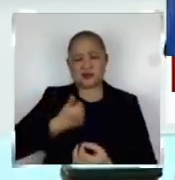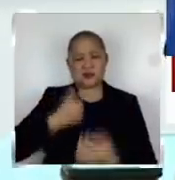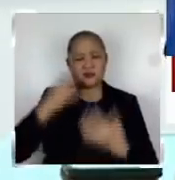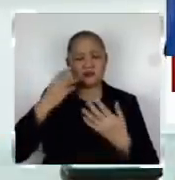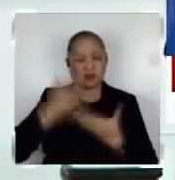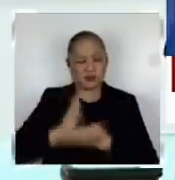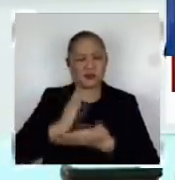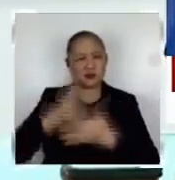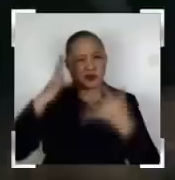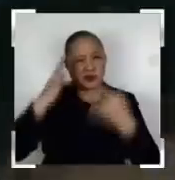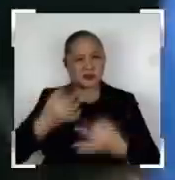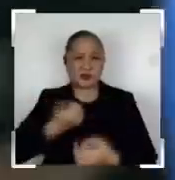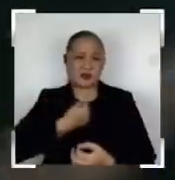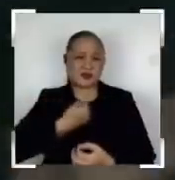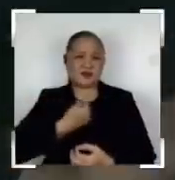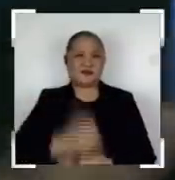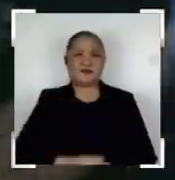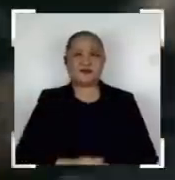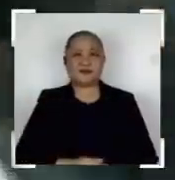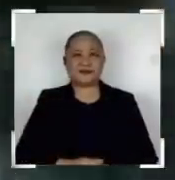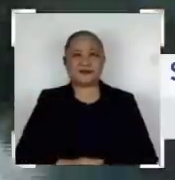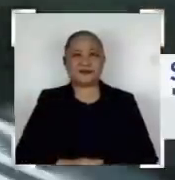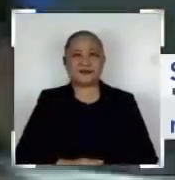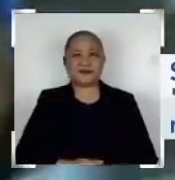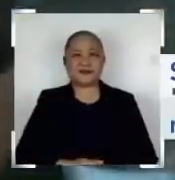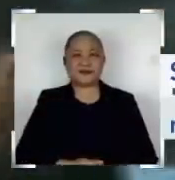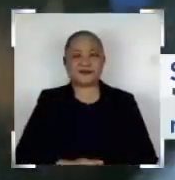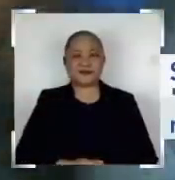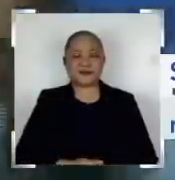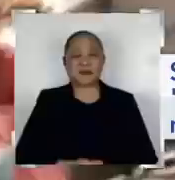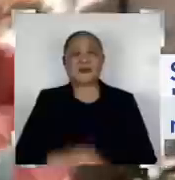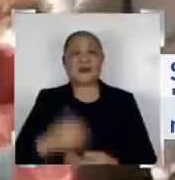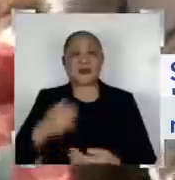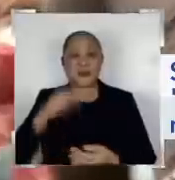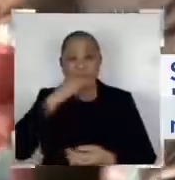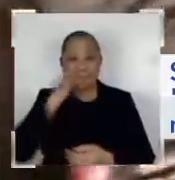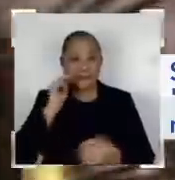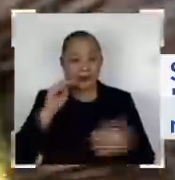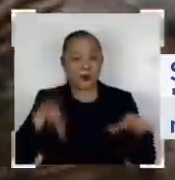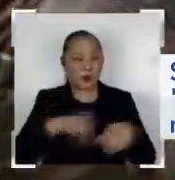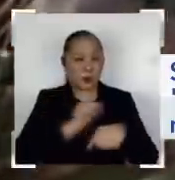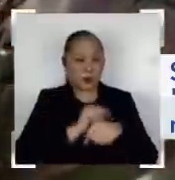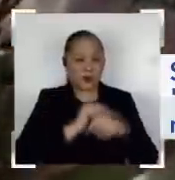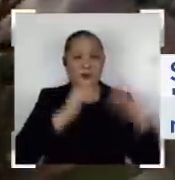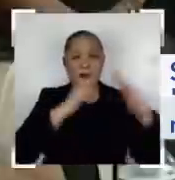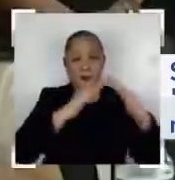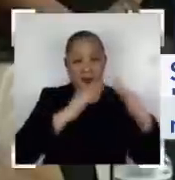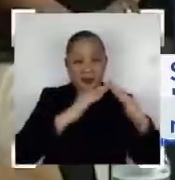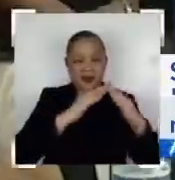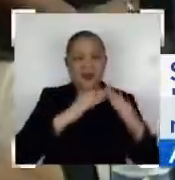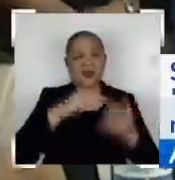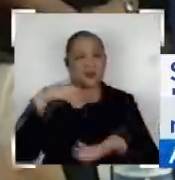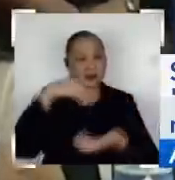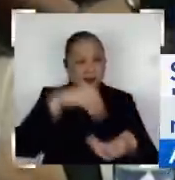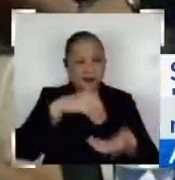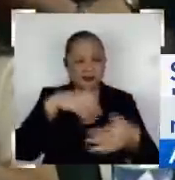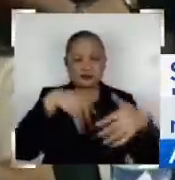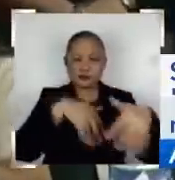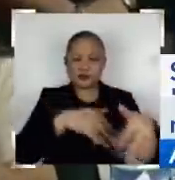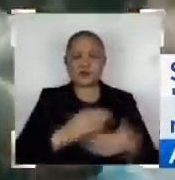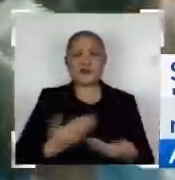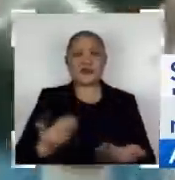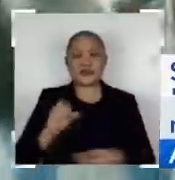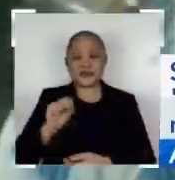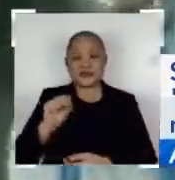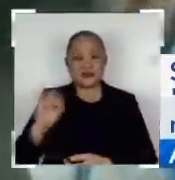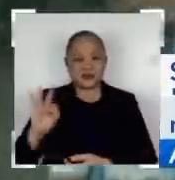atong kaugalingon. Nagsagawa si Pacquiao ng trabaho, pabahay at ayuda caravan sa Barangay 1 sa San Francisco, Agusan del